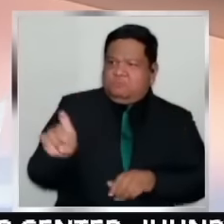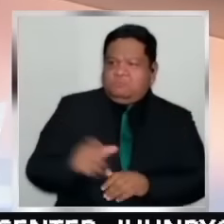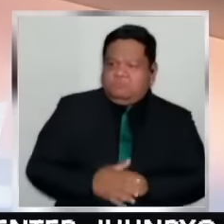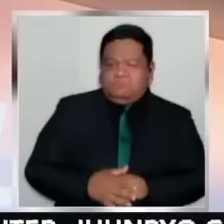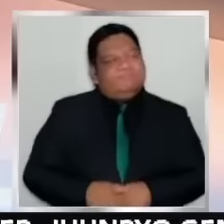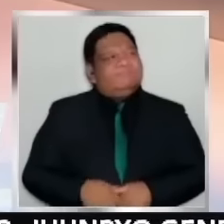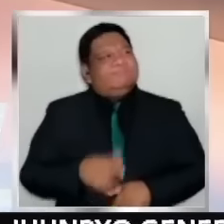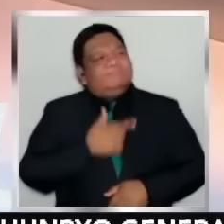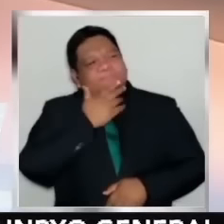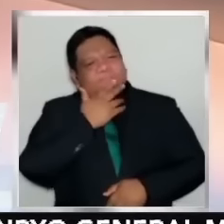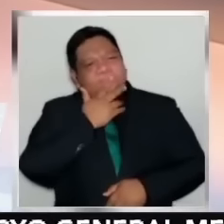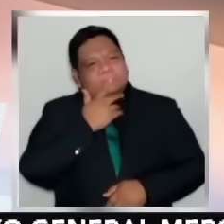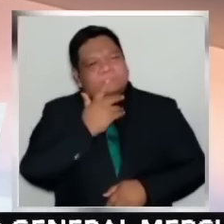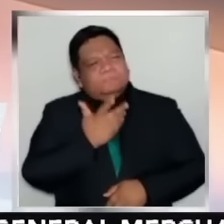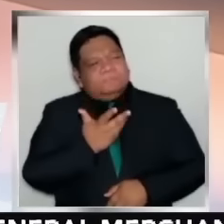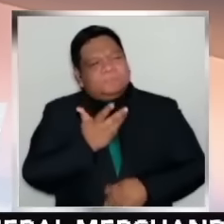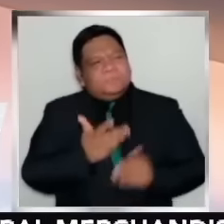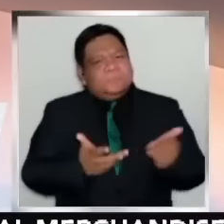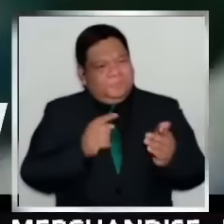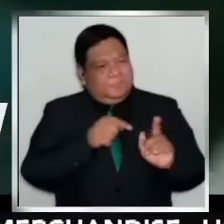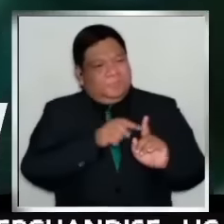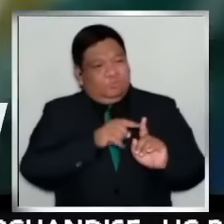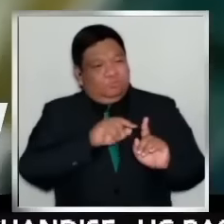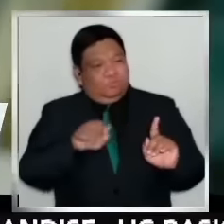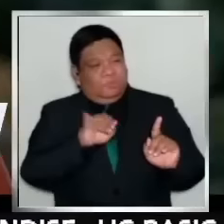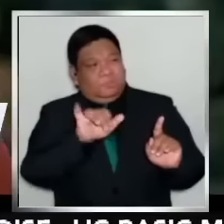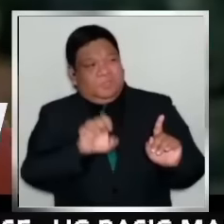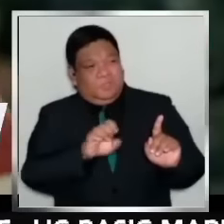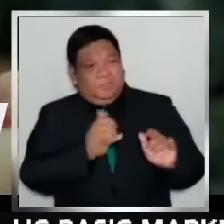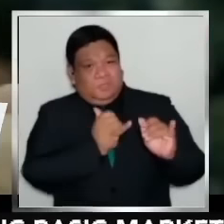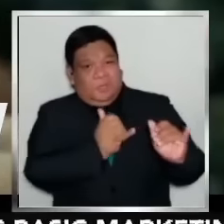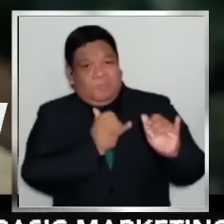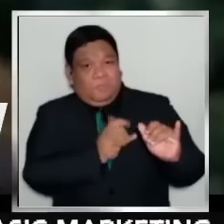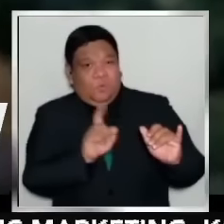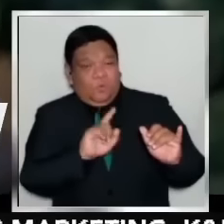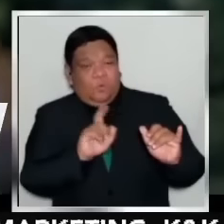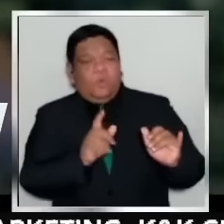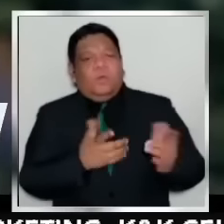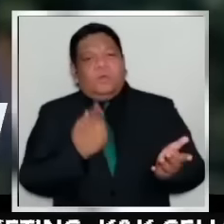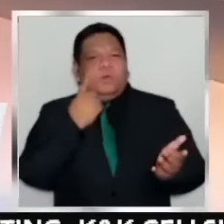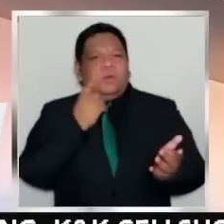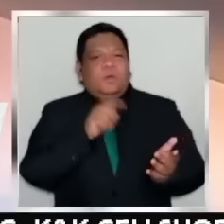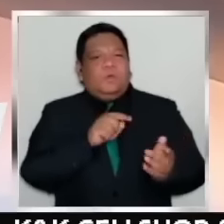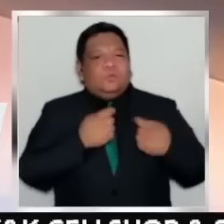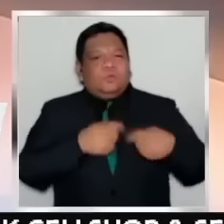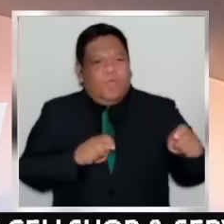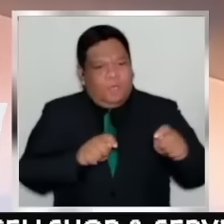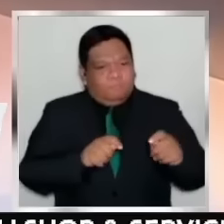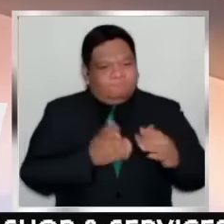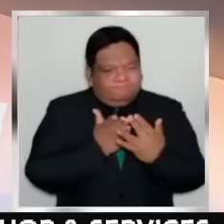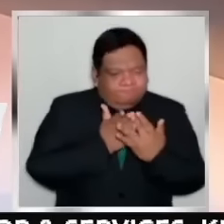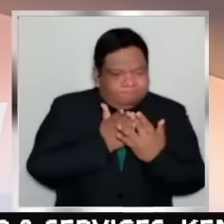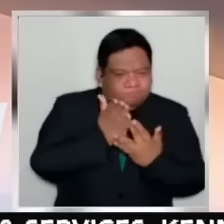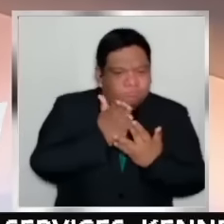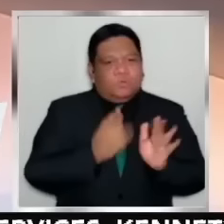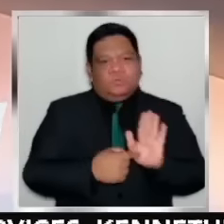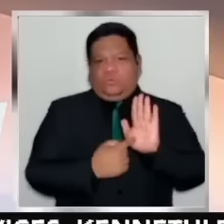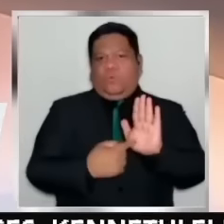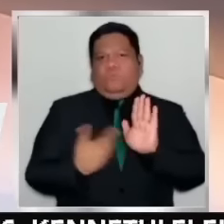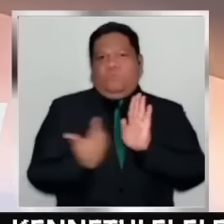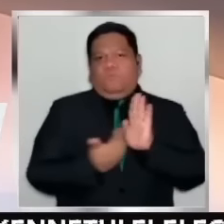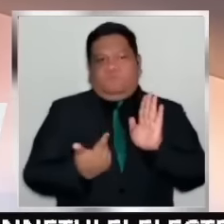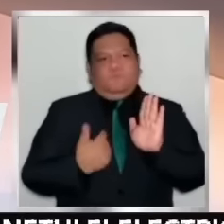Kasi si Jamie, I feel like what we also have in common is she's also trying to make her way to prove herself. To prove herself na she's worthy of what she